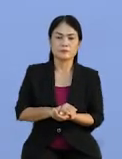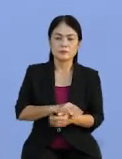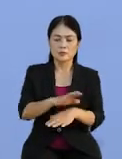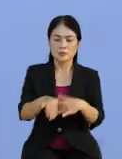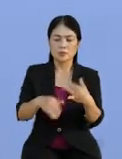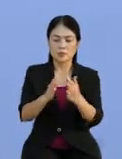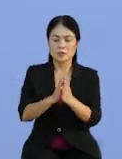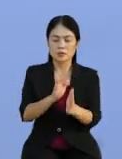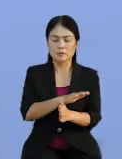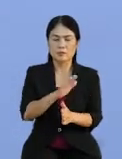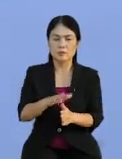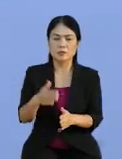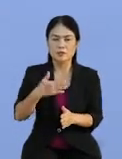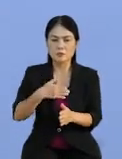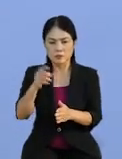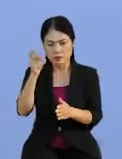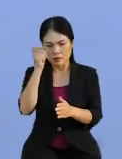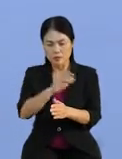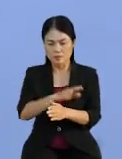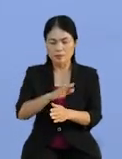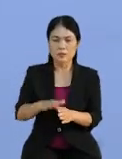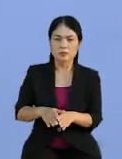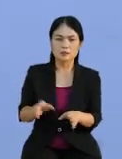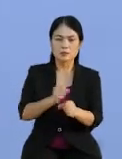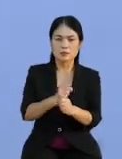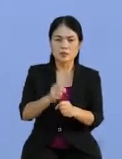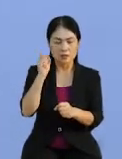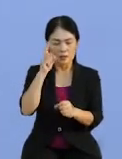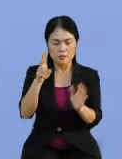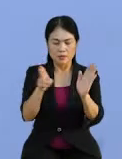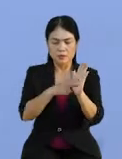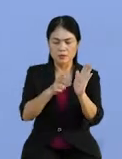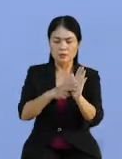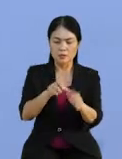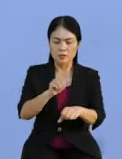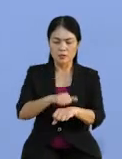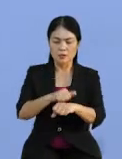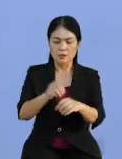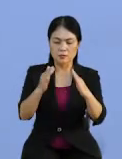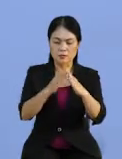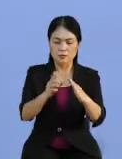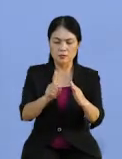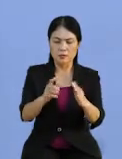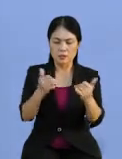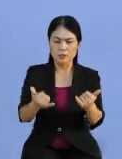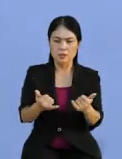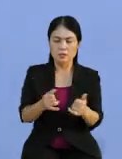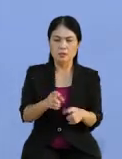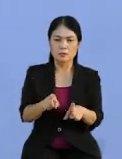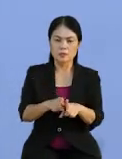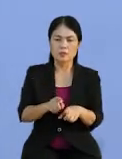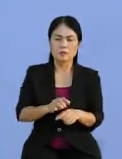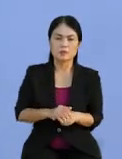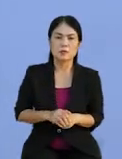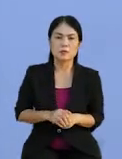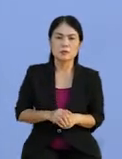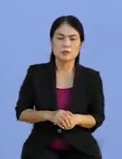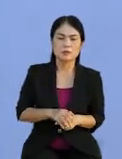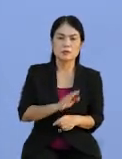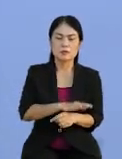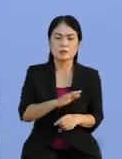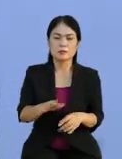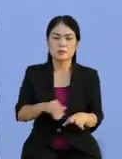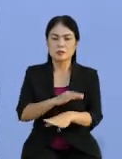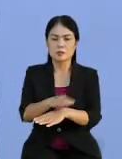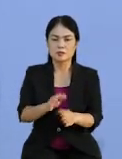con trán bông bò đọc này lục lục cái thà bông bò đọc này bàn vô cho bà ông pi cái cặp thì mùi này hời để chứ nè bông